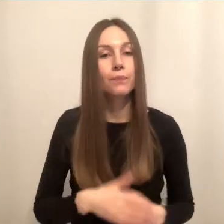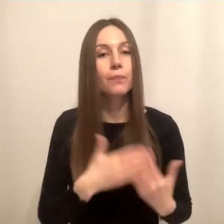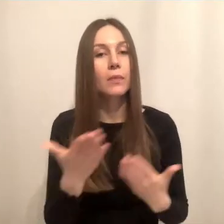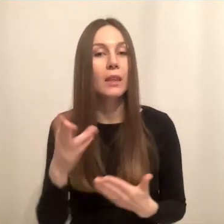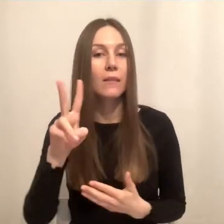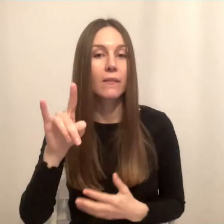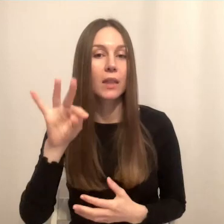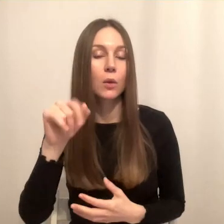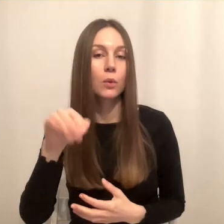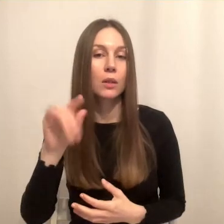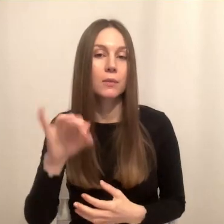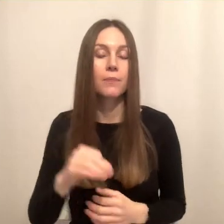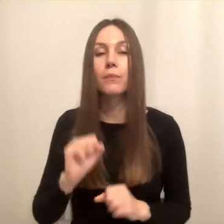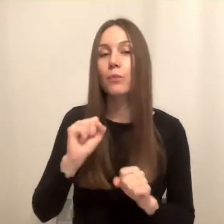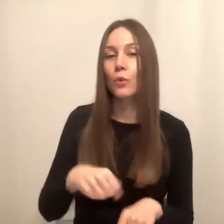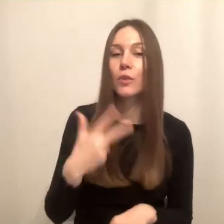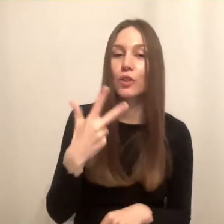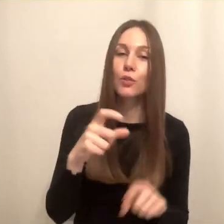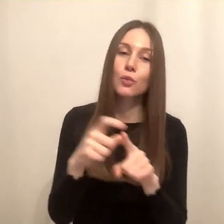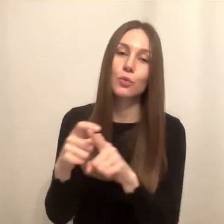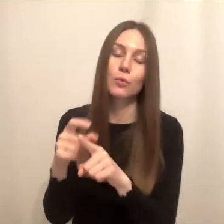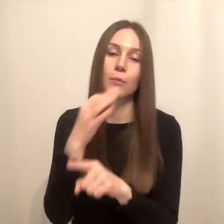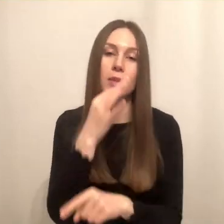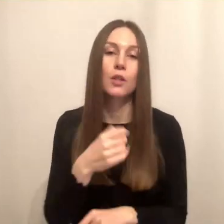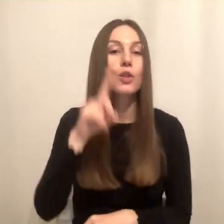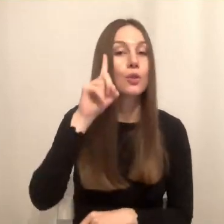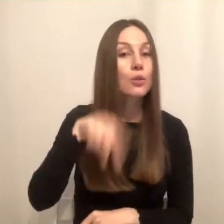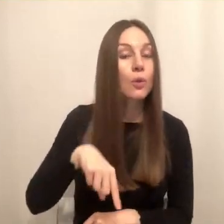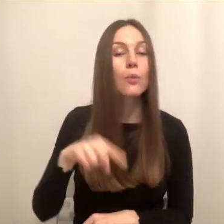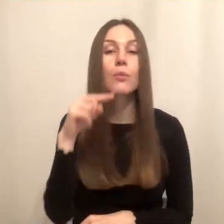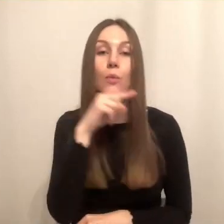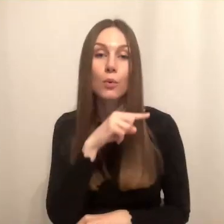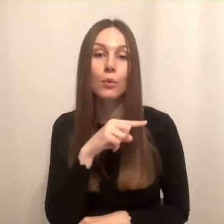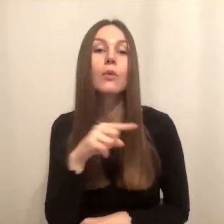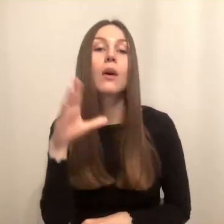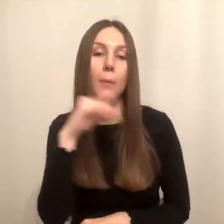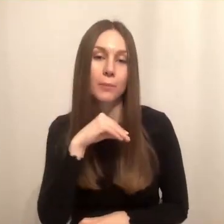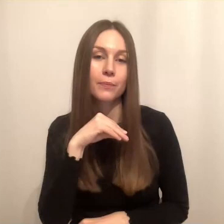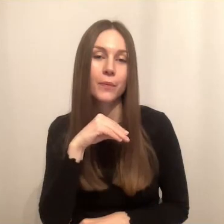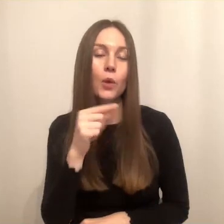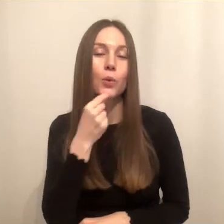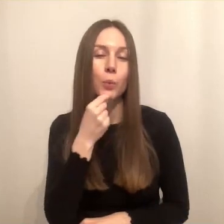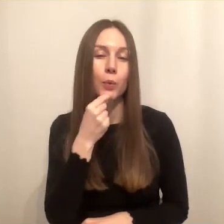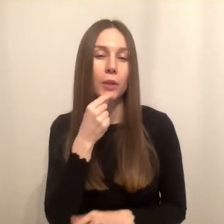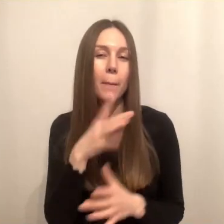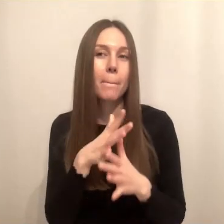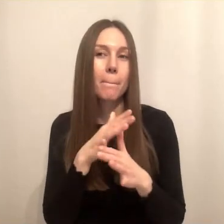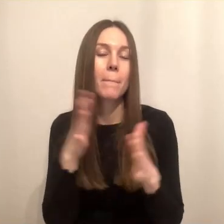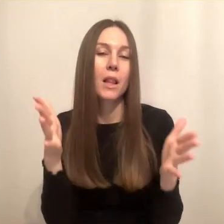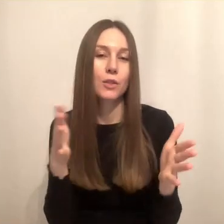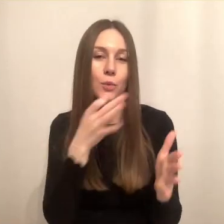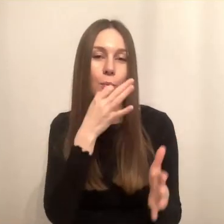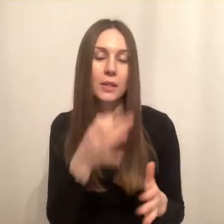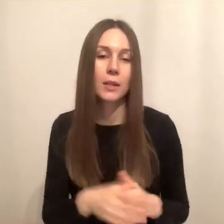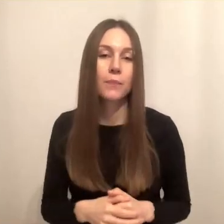Galėčiau atsakyti trim žodžiais. Žinau, moku ir galiu. Bet gal praplėsiu šitą visą sąvoką. Dirbau